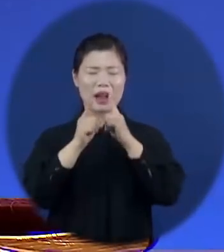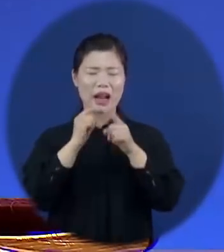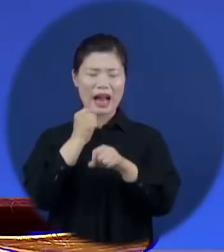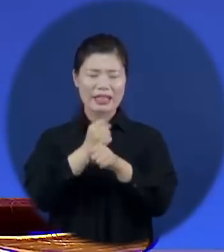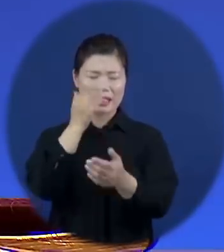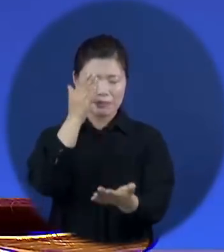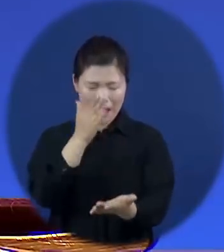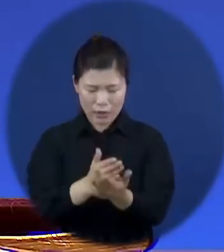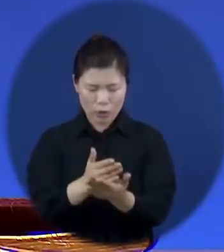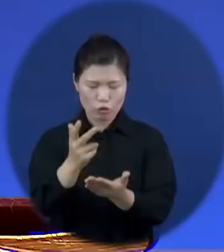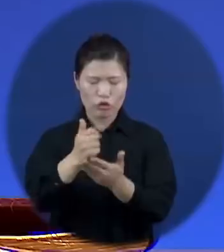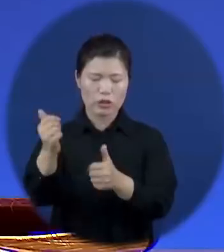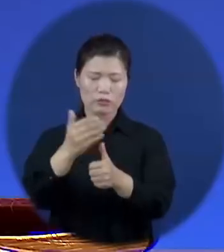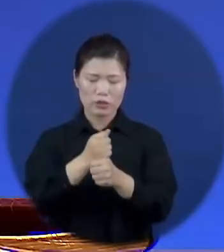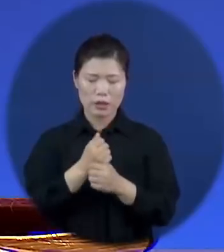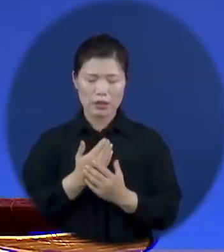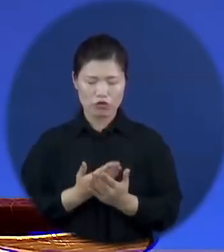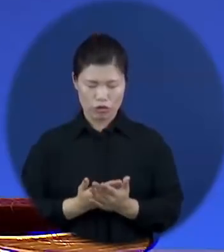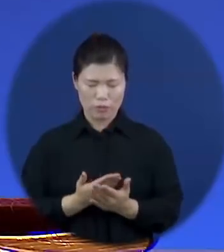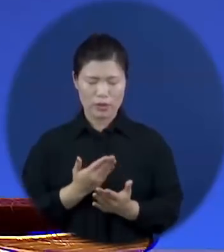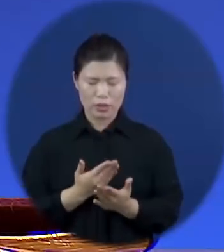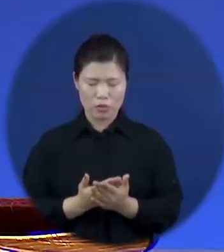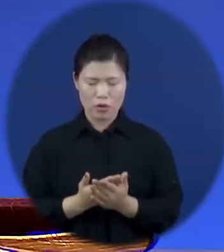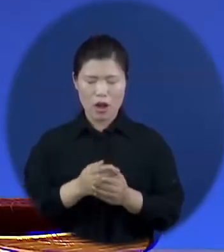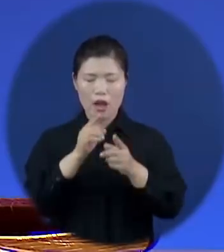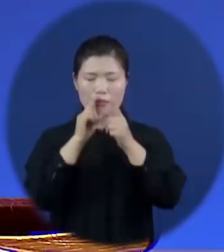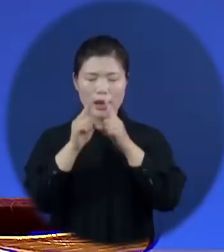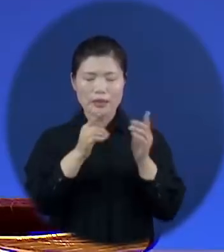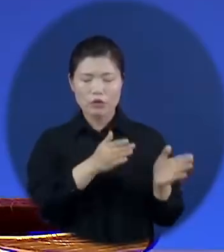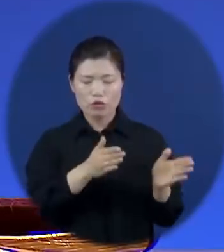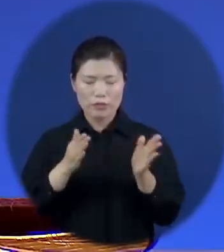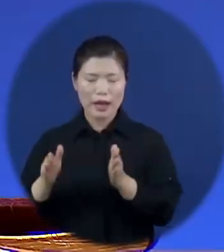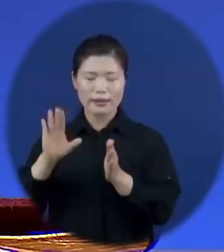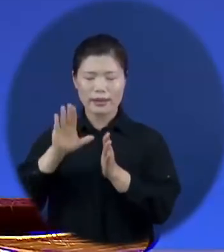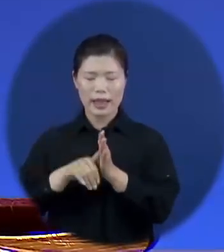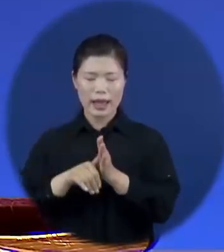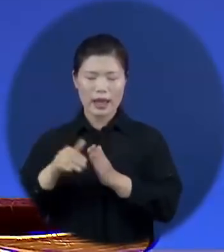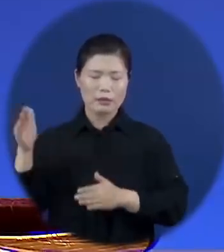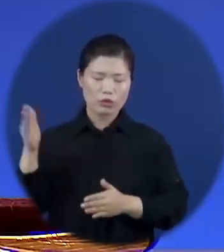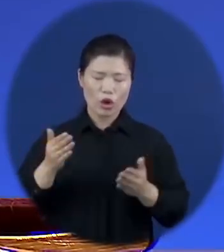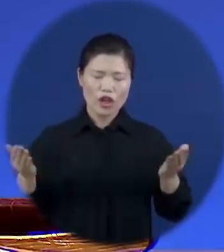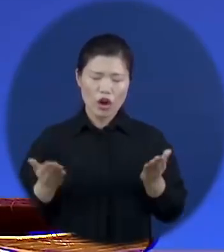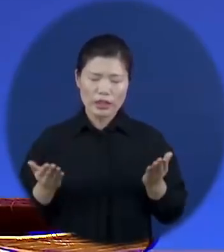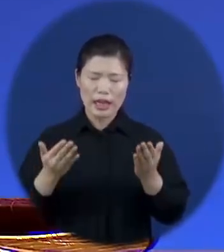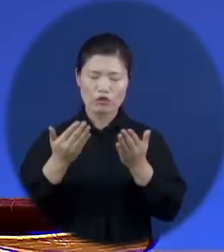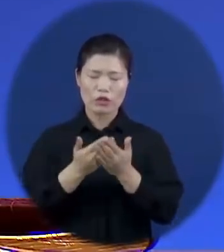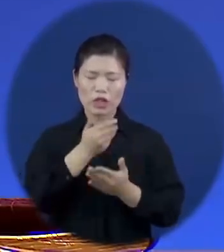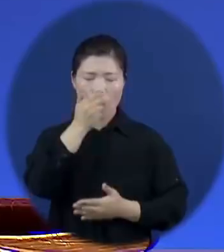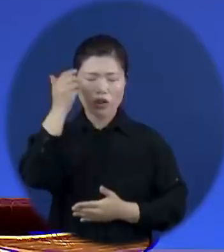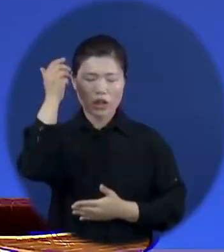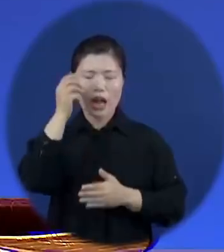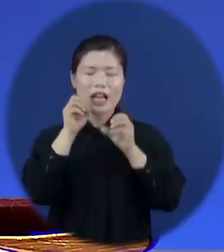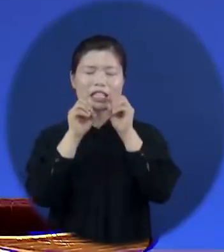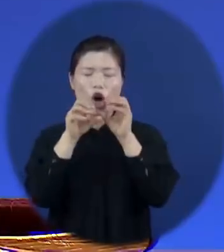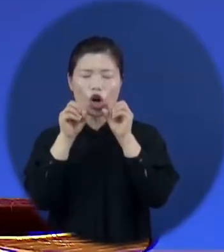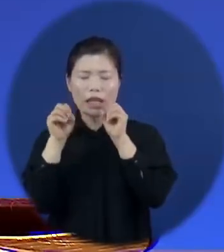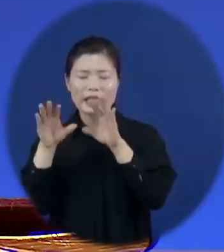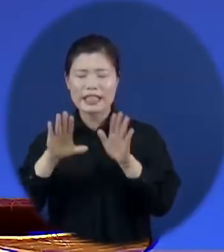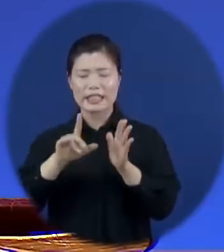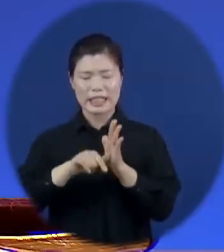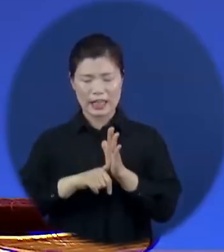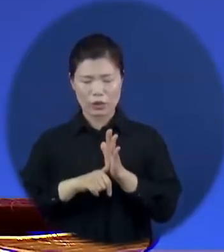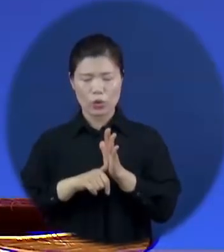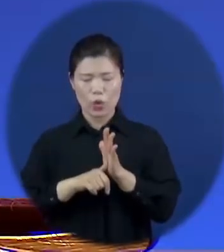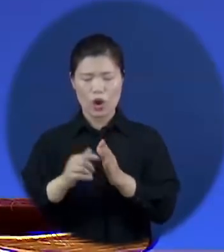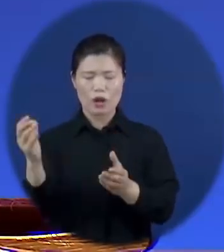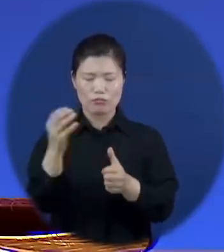않도록 하나님 붙잡아 주시고 말씀을 준비할 때부터 역사하신 성령께서 전하는 이